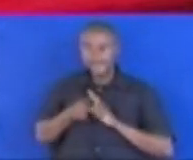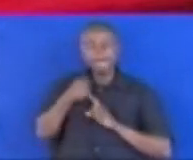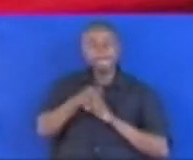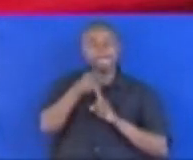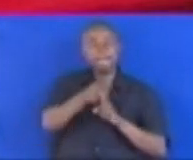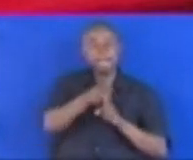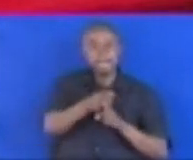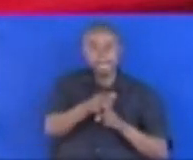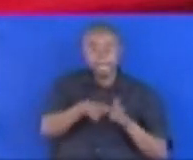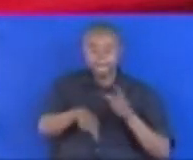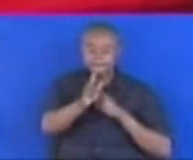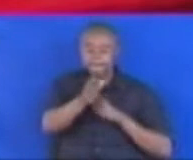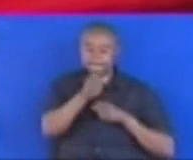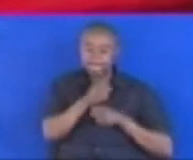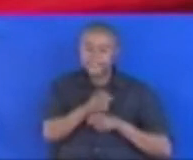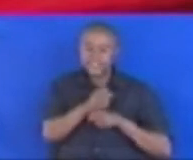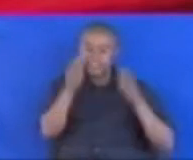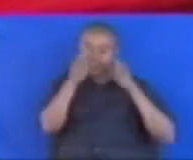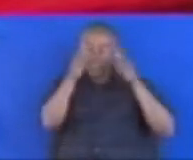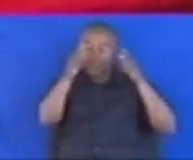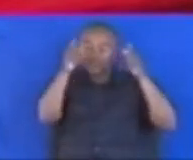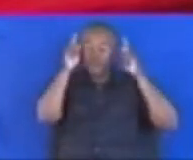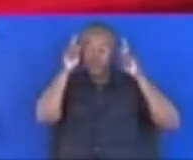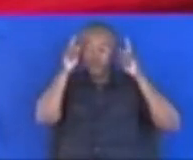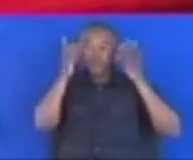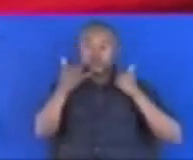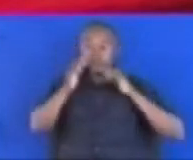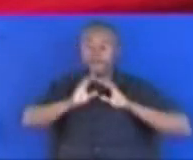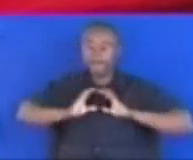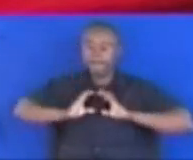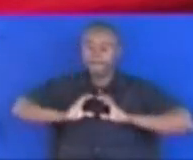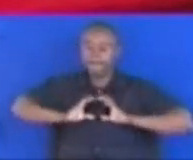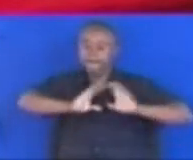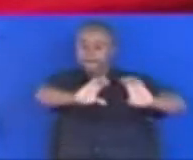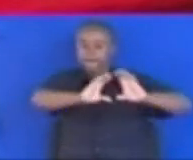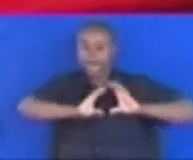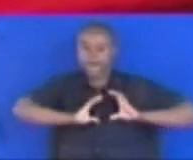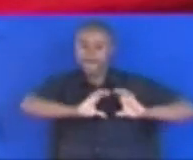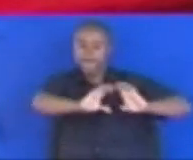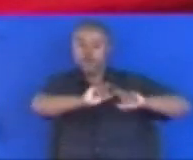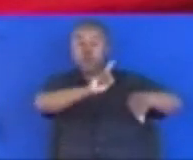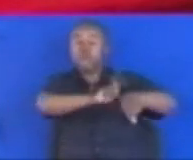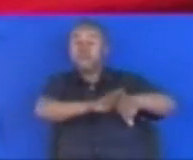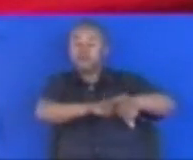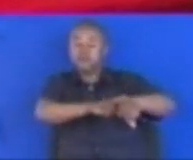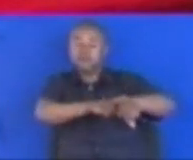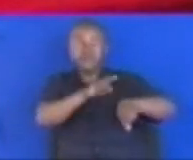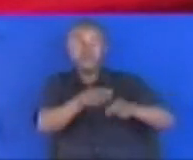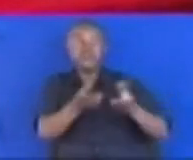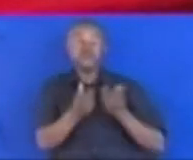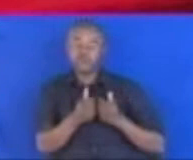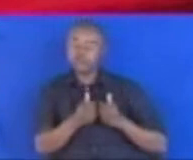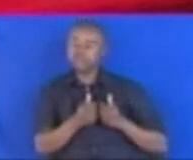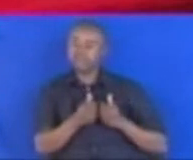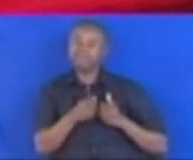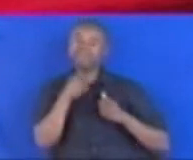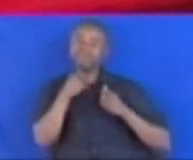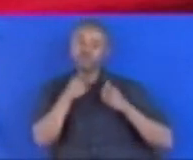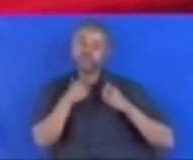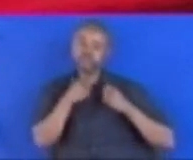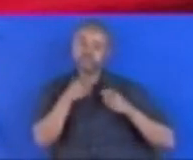kuwa bajeti ya vyuo hivi iweze kutolewa kwa wakati na hivyo viweze kuendelezwa na viweze kufanya